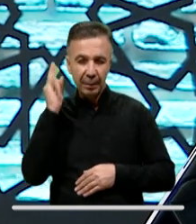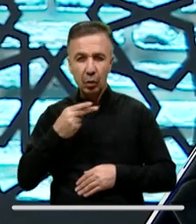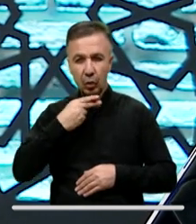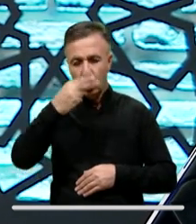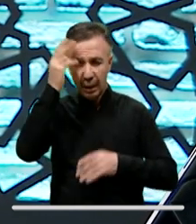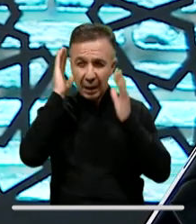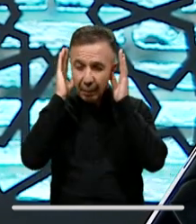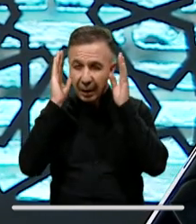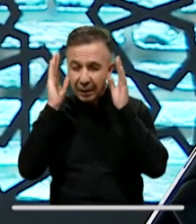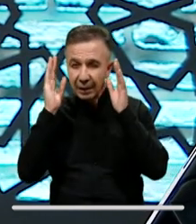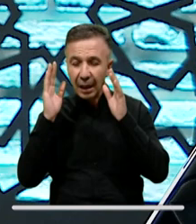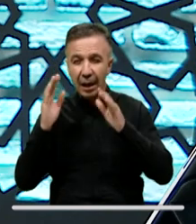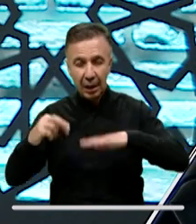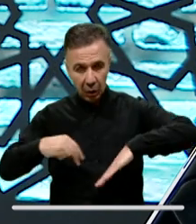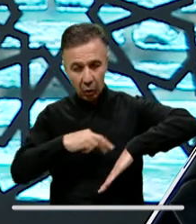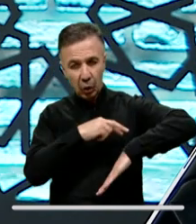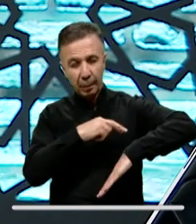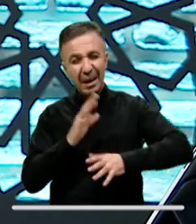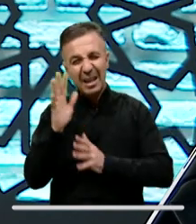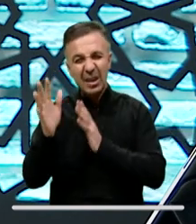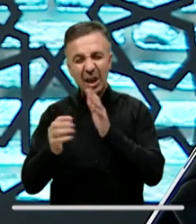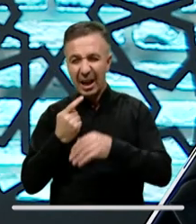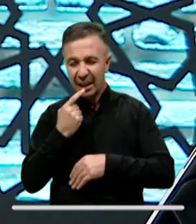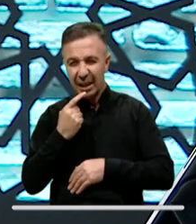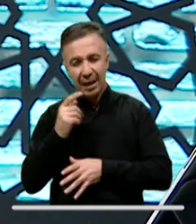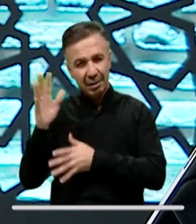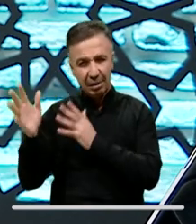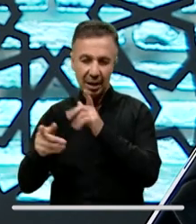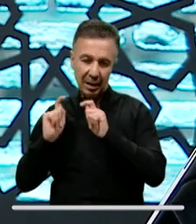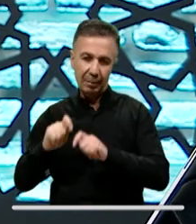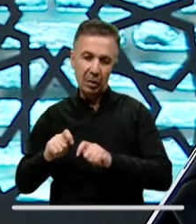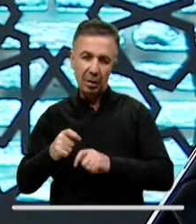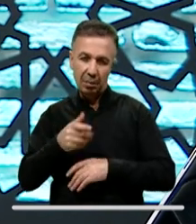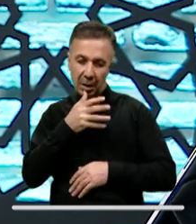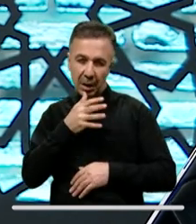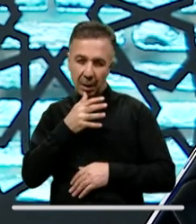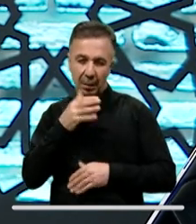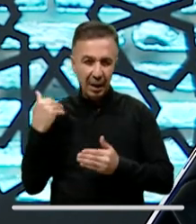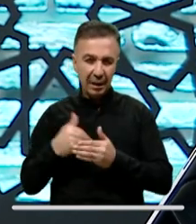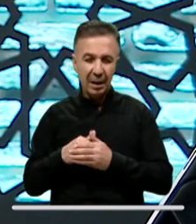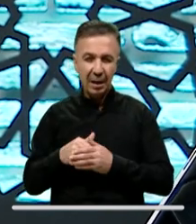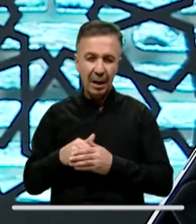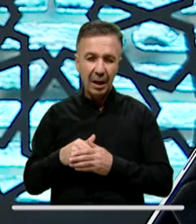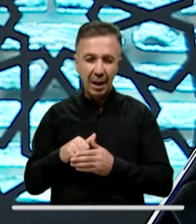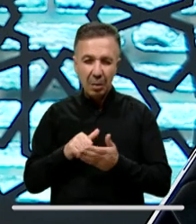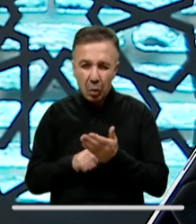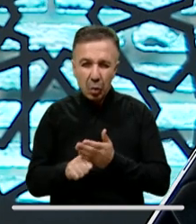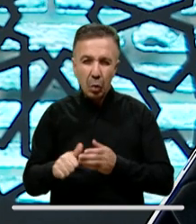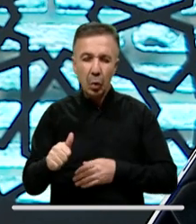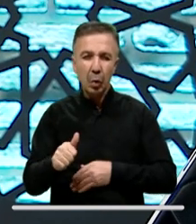namazlarında hutbe işaret diliyle de tercüme ediliyor. Bildiğim kadarıyla her ilde de aşağı yukarı bu